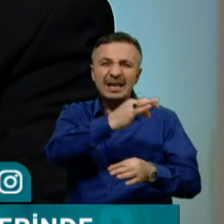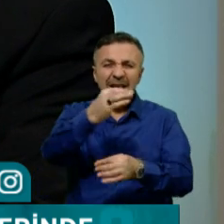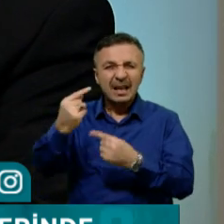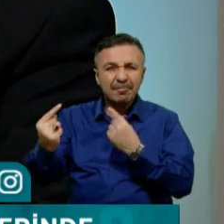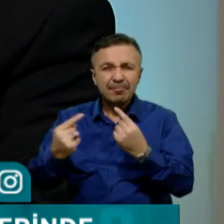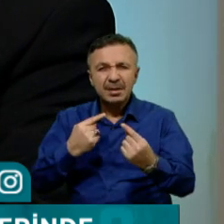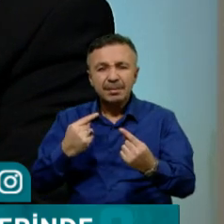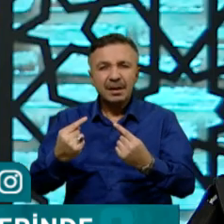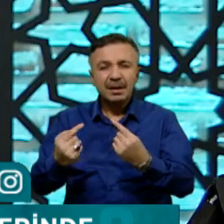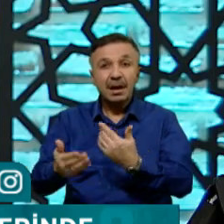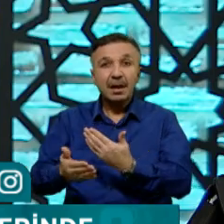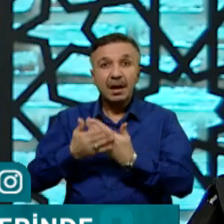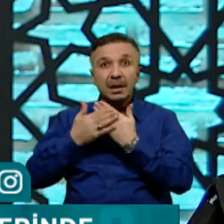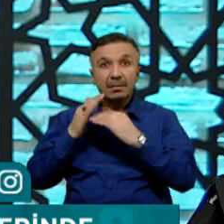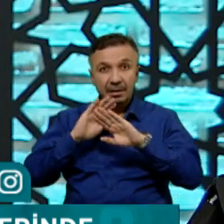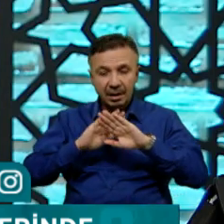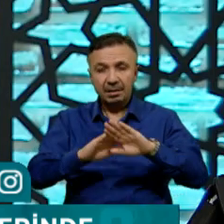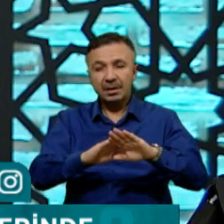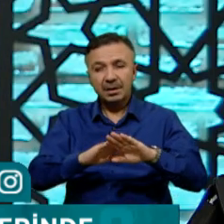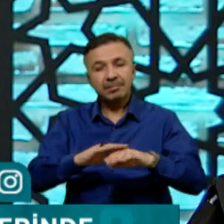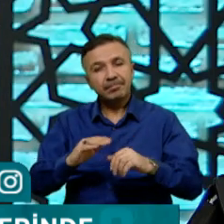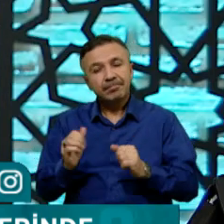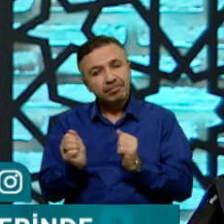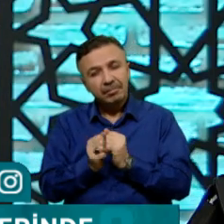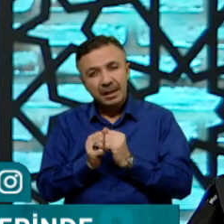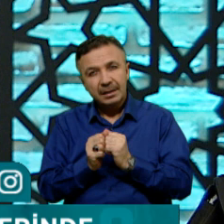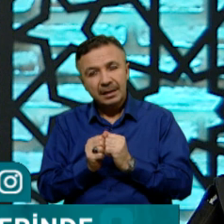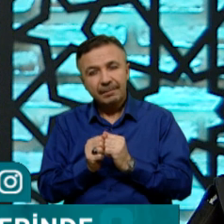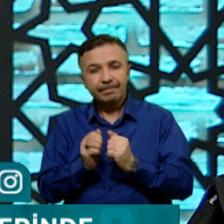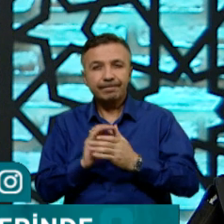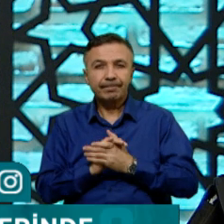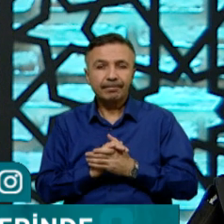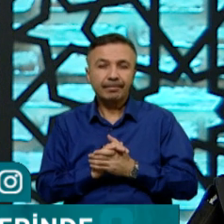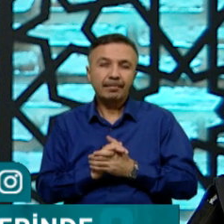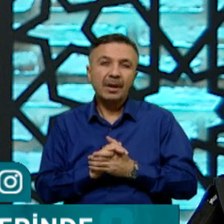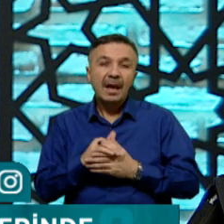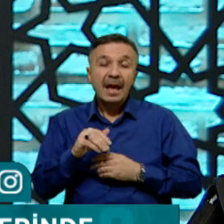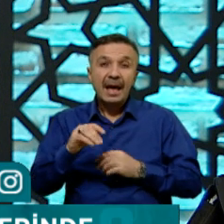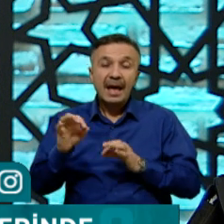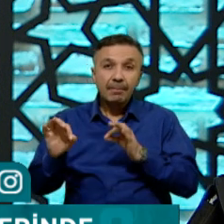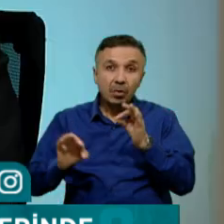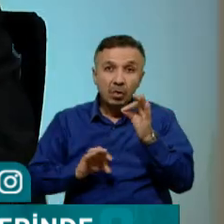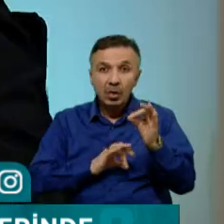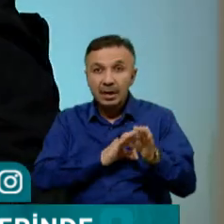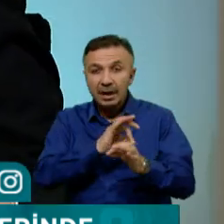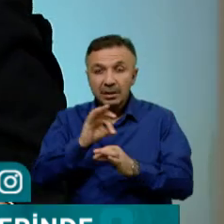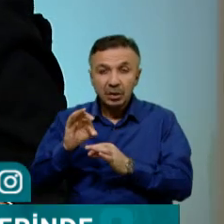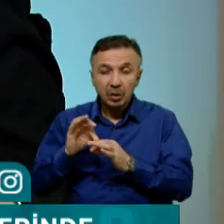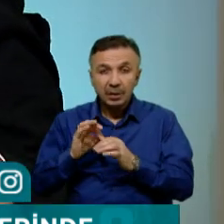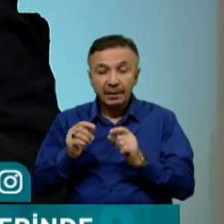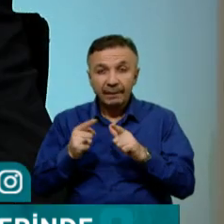birbirleriyle yardımlaşırlar dayanış ırlar dedik Değil mi burada Eğer bu organizatör firmalar